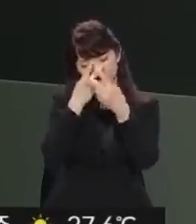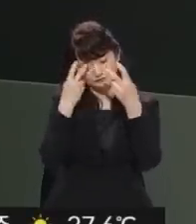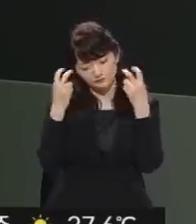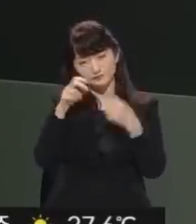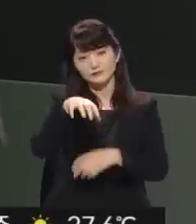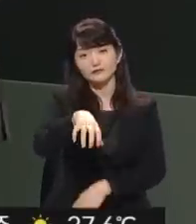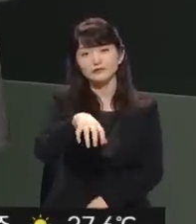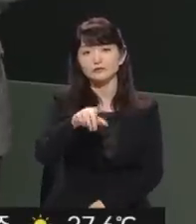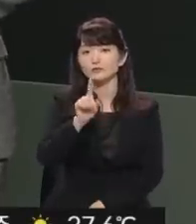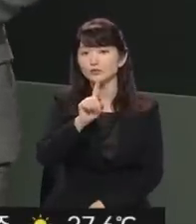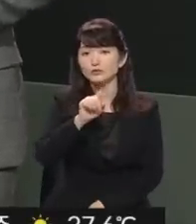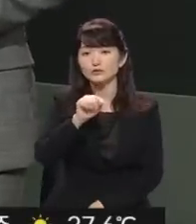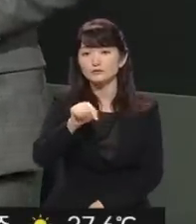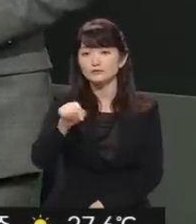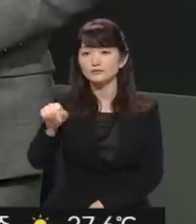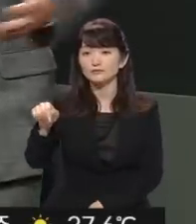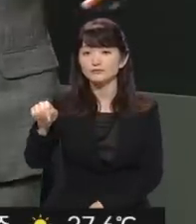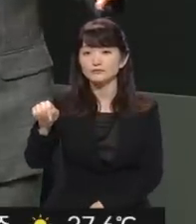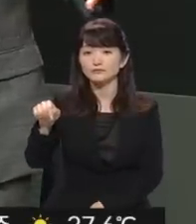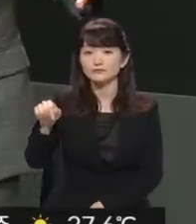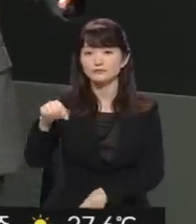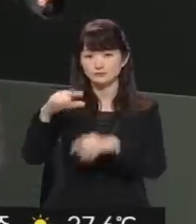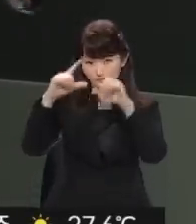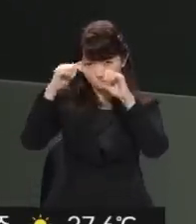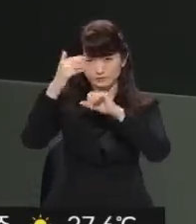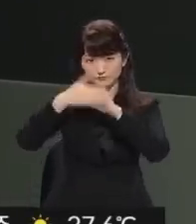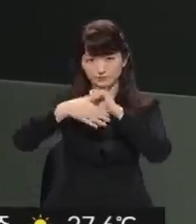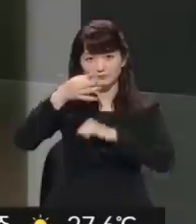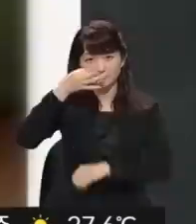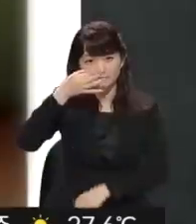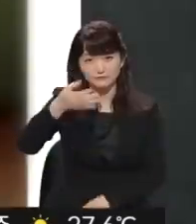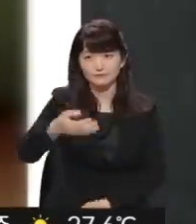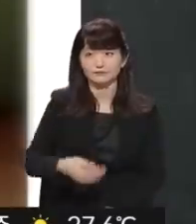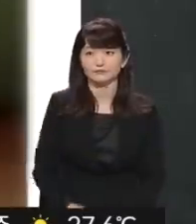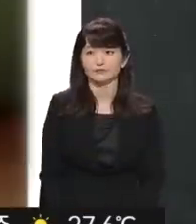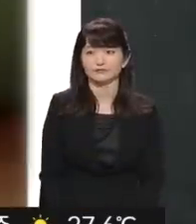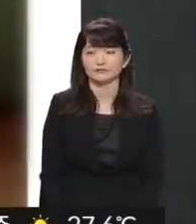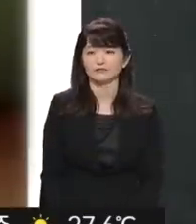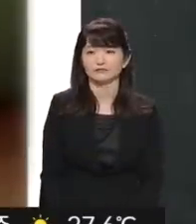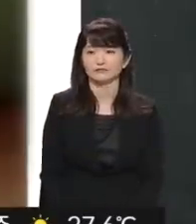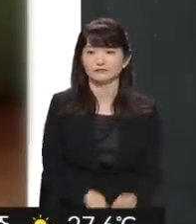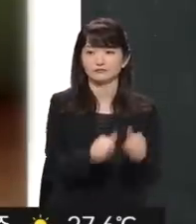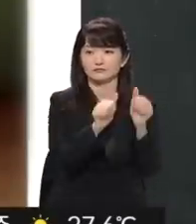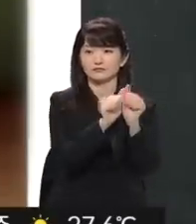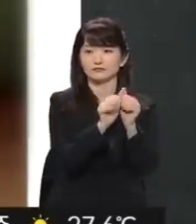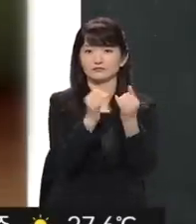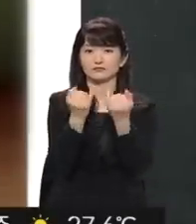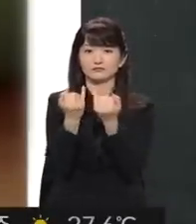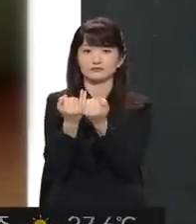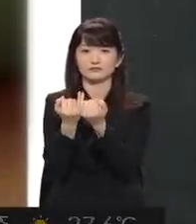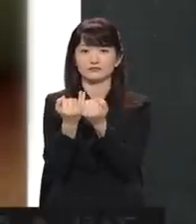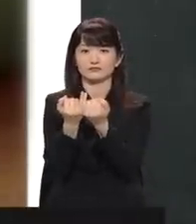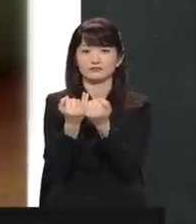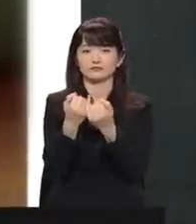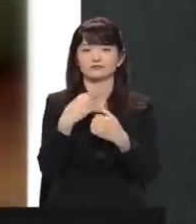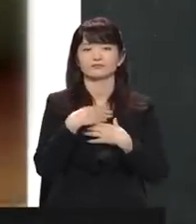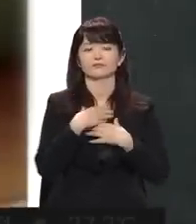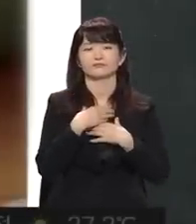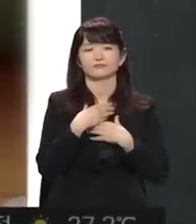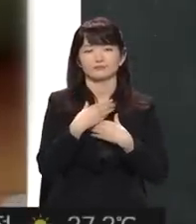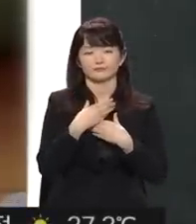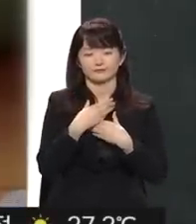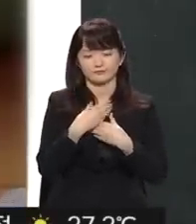명소 이곳은 바로 점 점 점입니다 사진부터 보시죠 자 한 남녀가 아주 아주